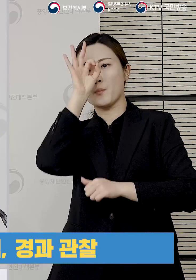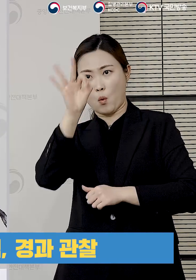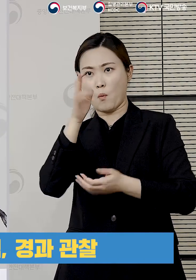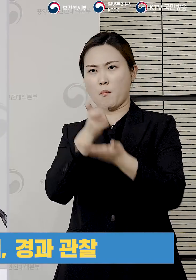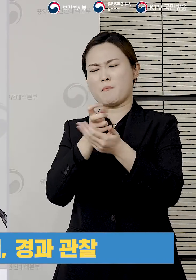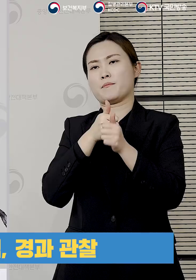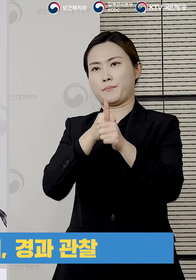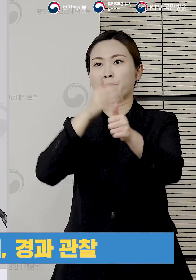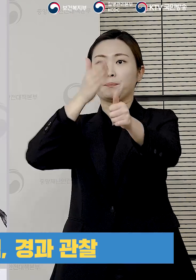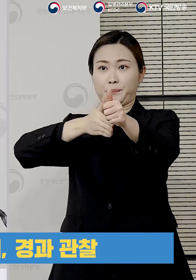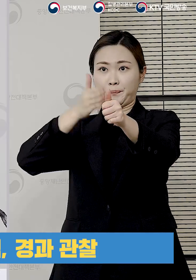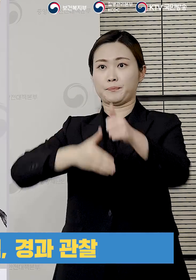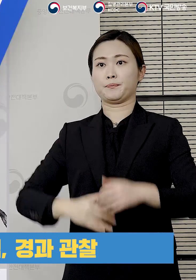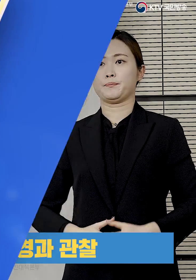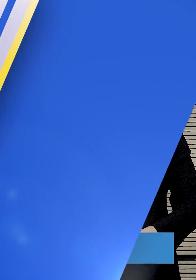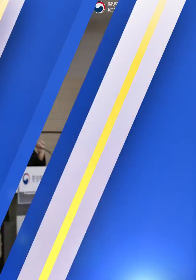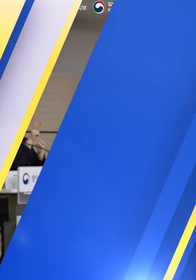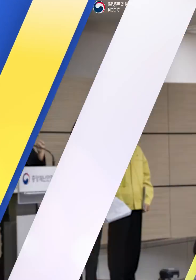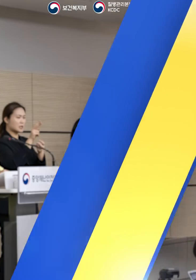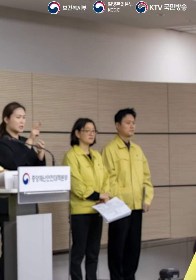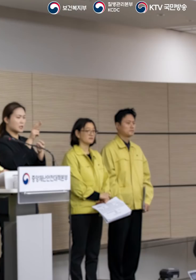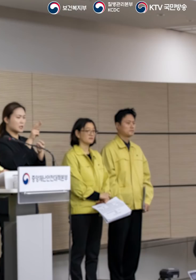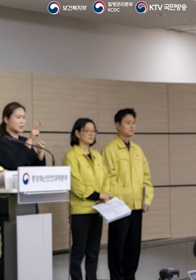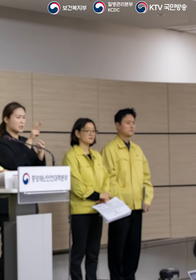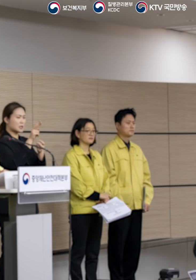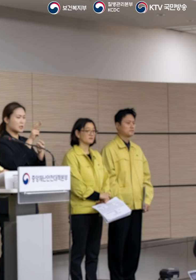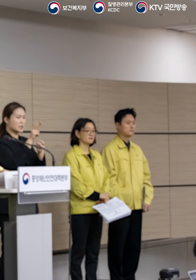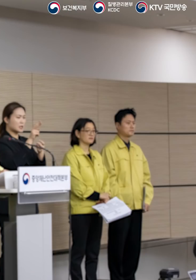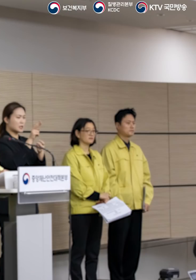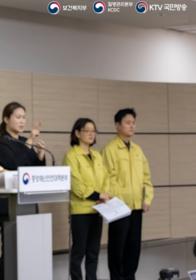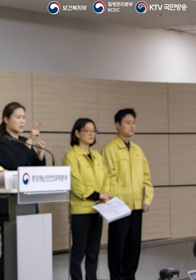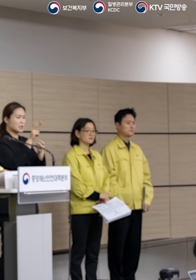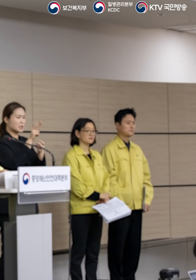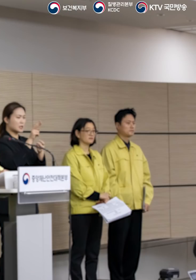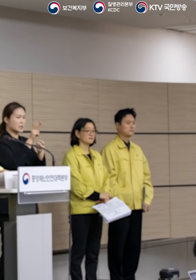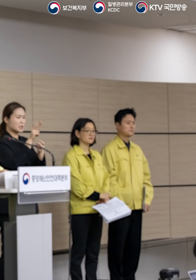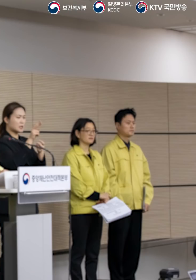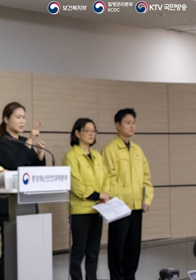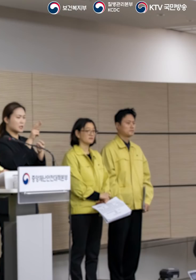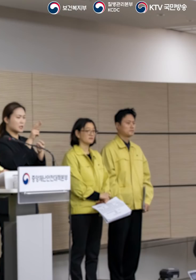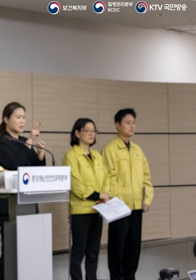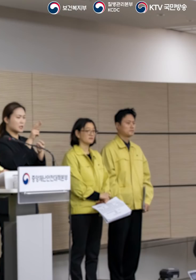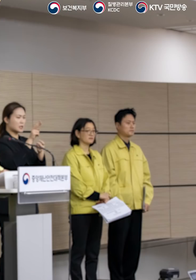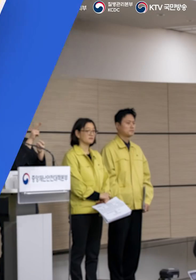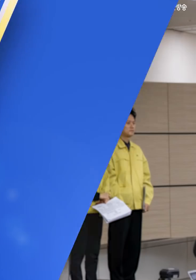등 수칙을 따라 주실 것을 당부드립니다.